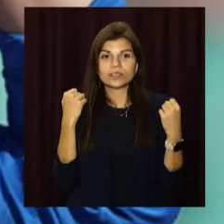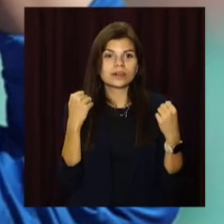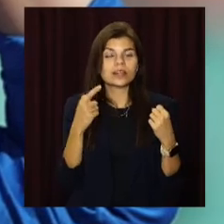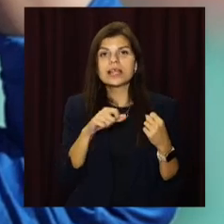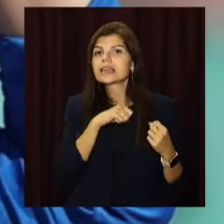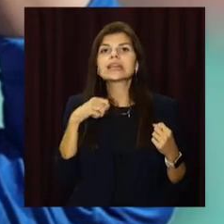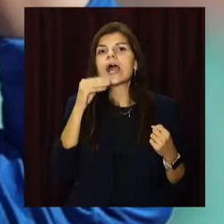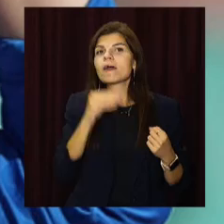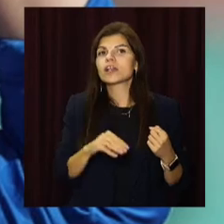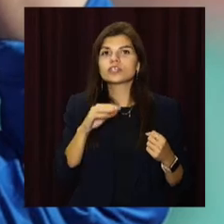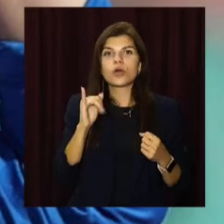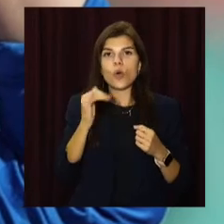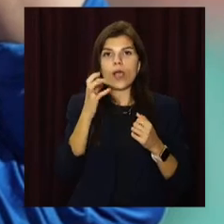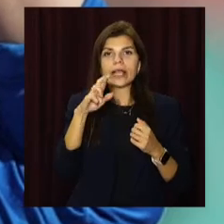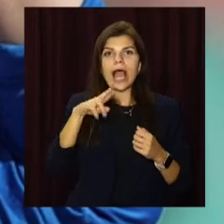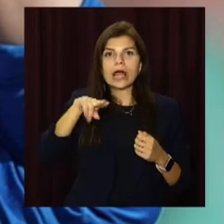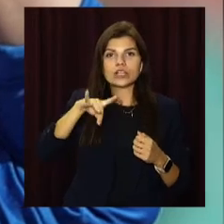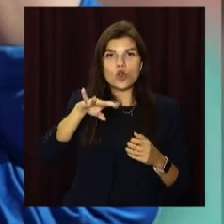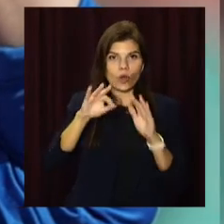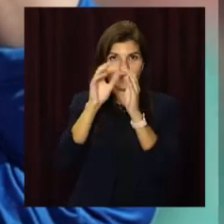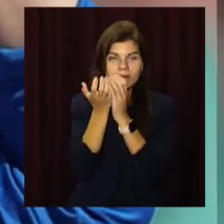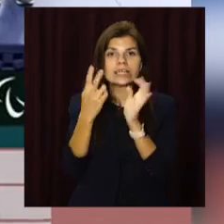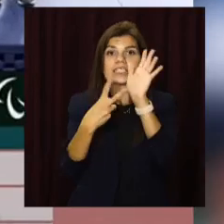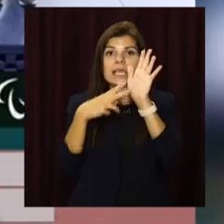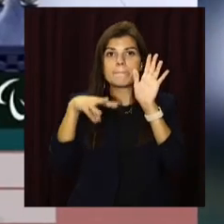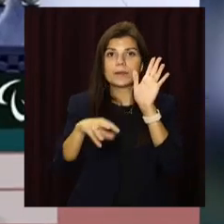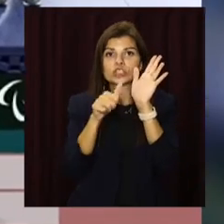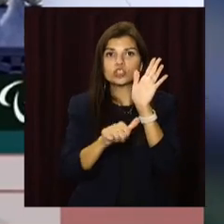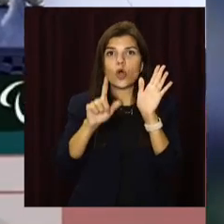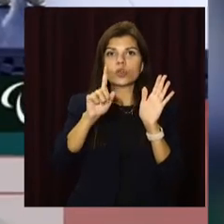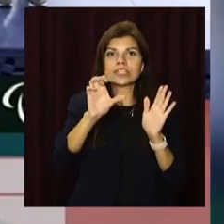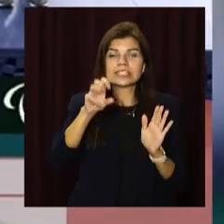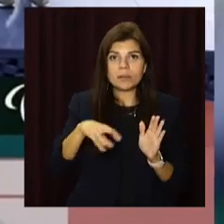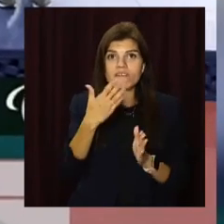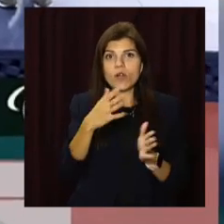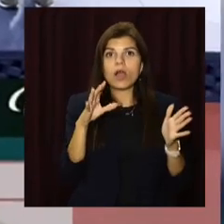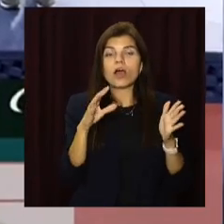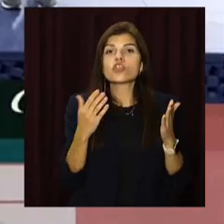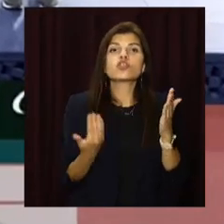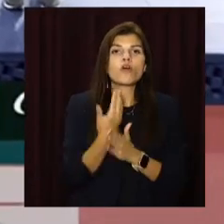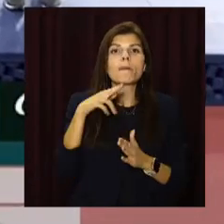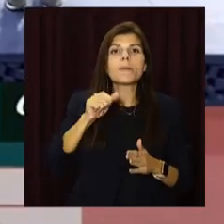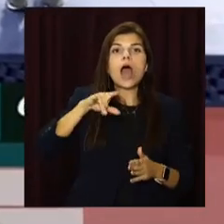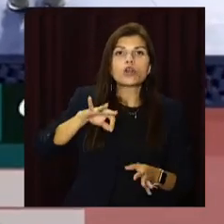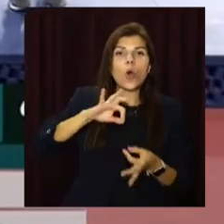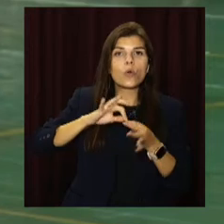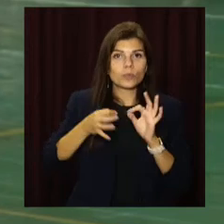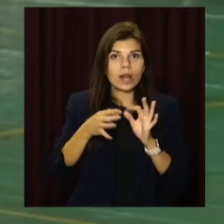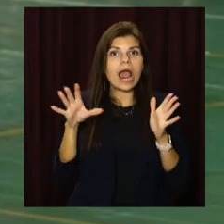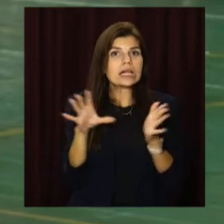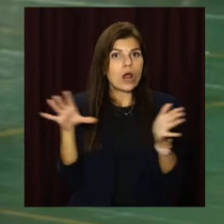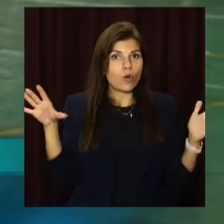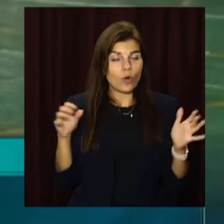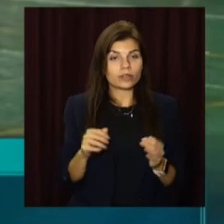стала найкращою у штовханні ядра. Її результат – 7 метрів 61 сантиметр. Це новий паралімпійський рекорд.